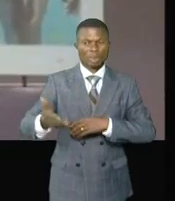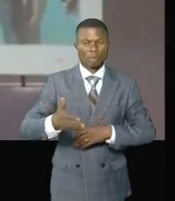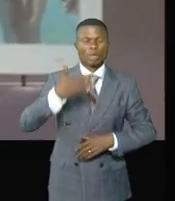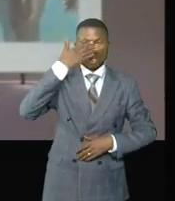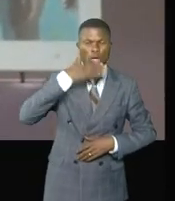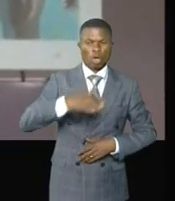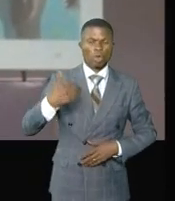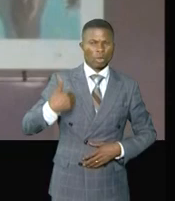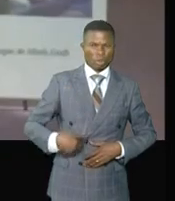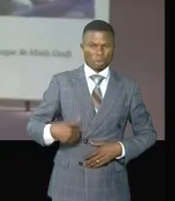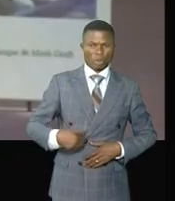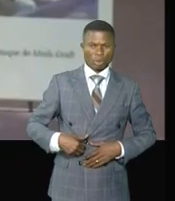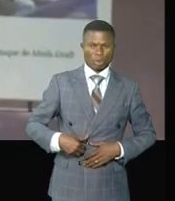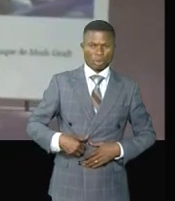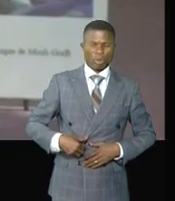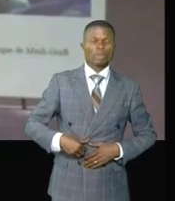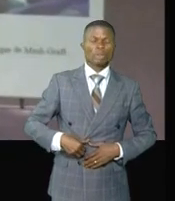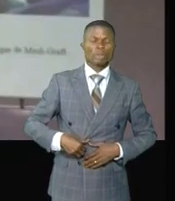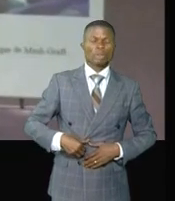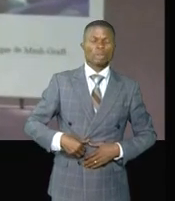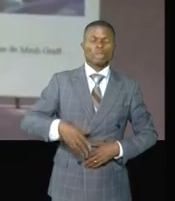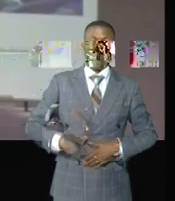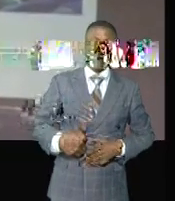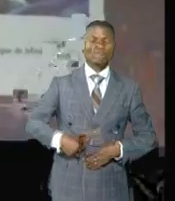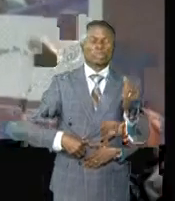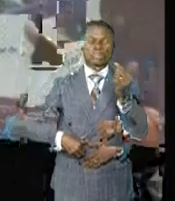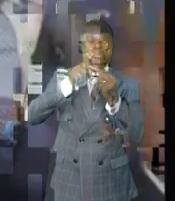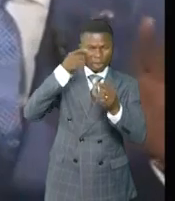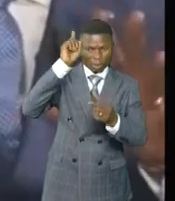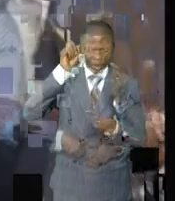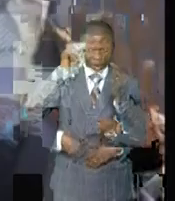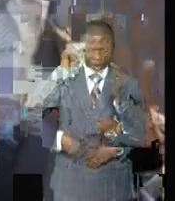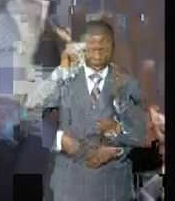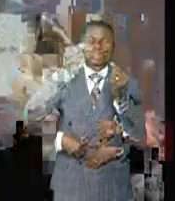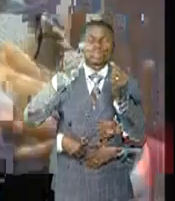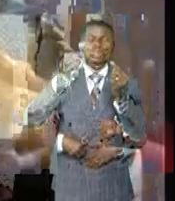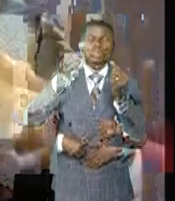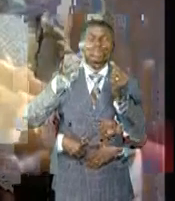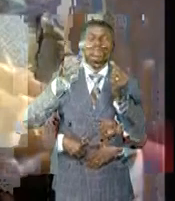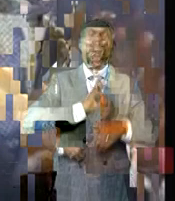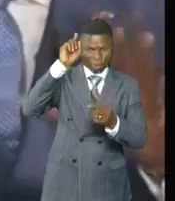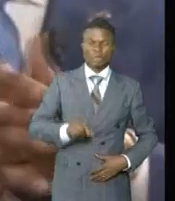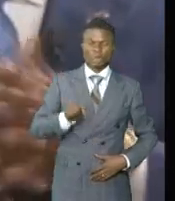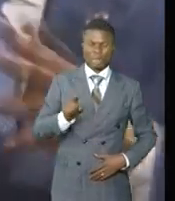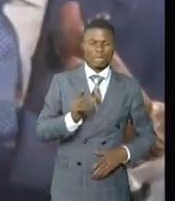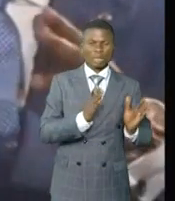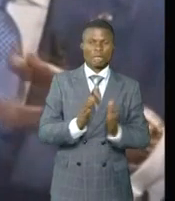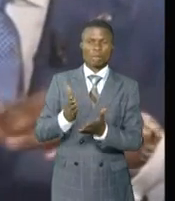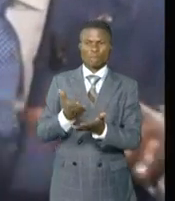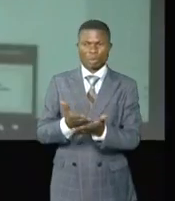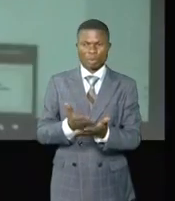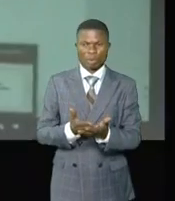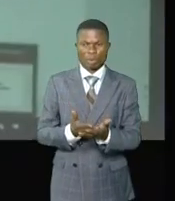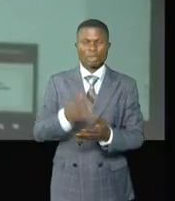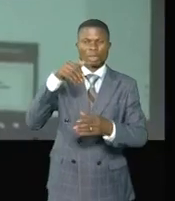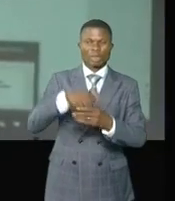hospitalisation par un relais psychologique, tel est l'objectif principal que vise le chef Félix Tshisekedi à travers